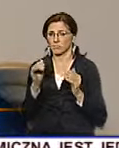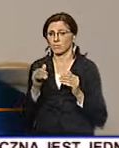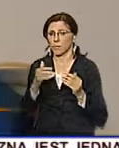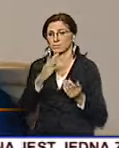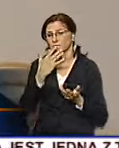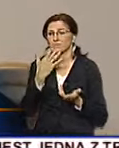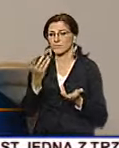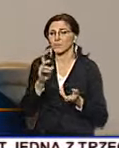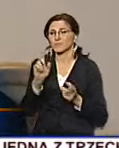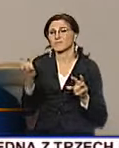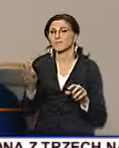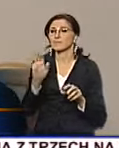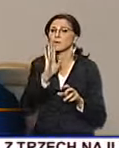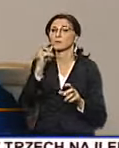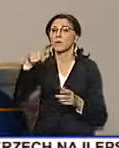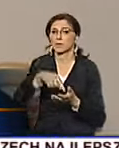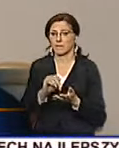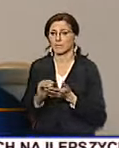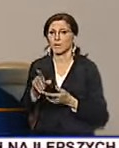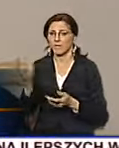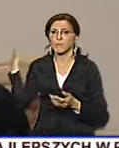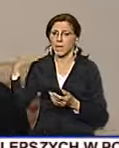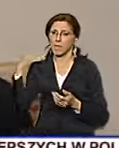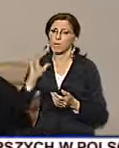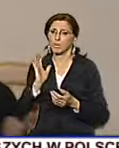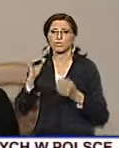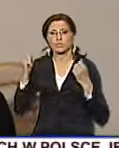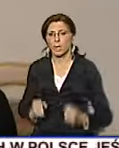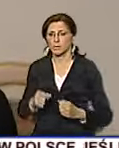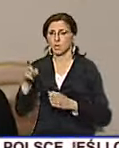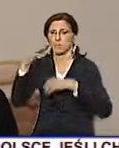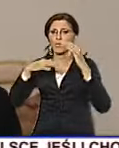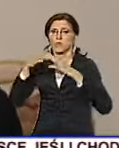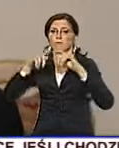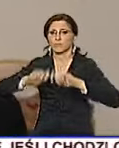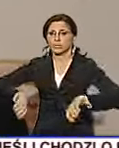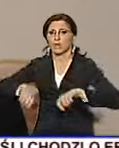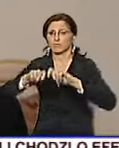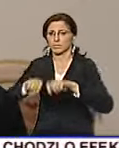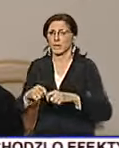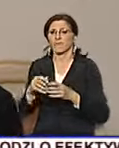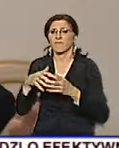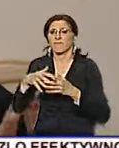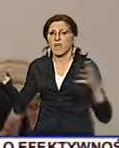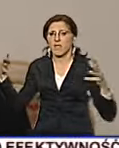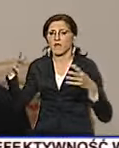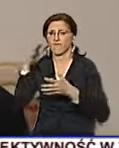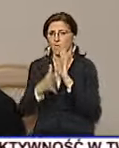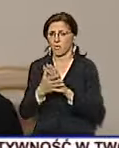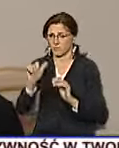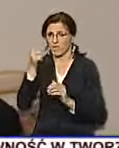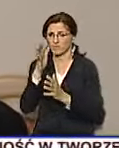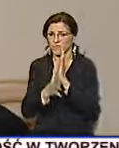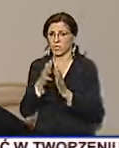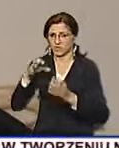się o sparafrazowanie. Było ciężko, budowa była przerywana, była wielka wojna, pierwsza wojna